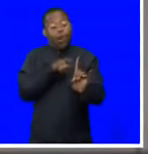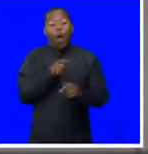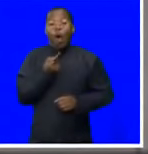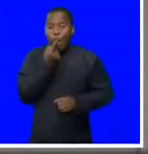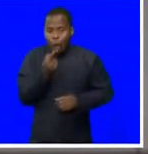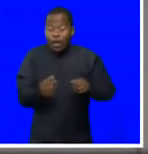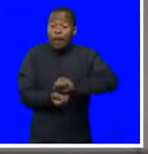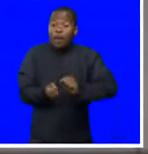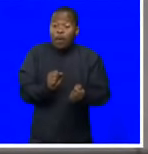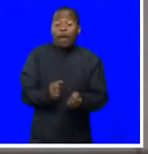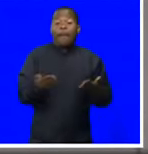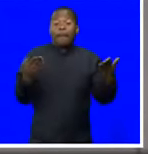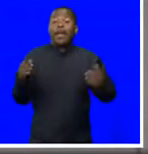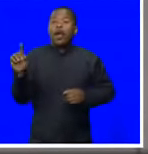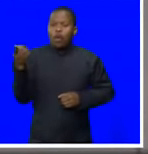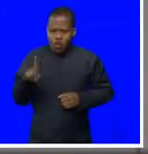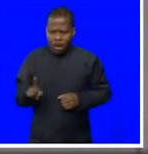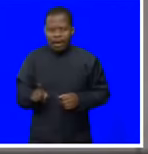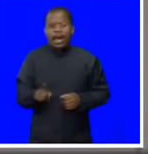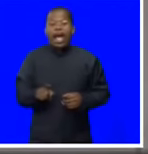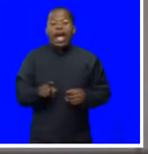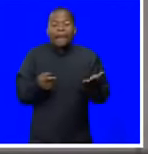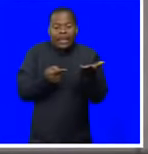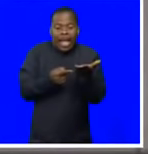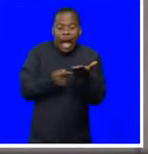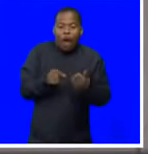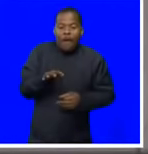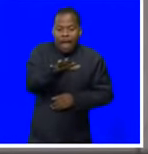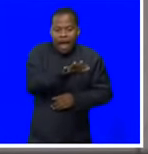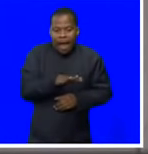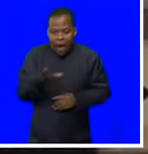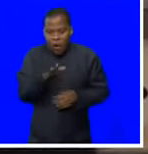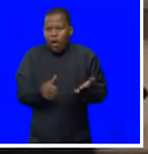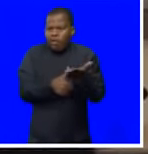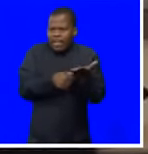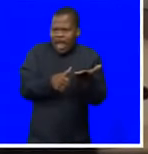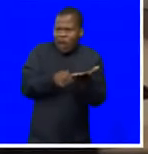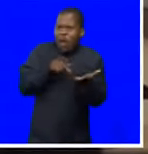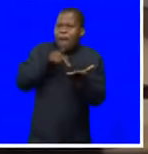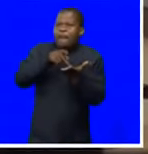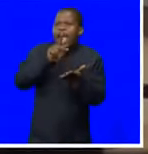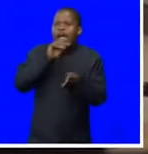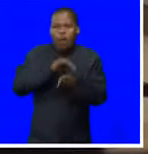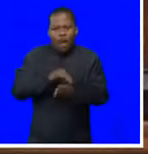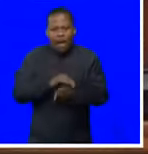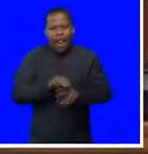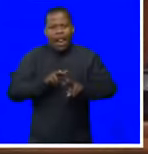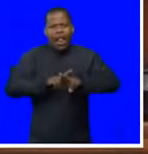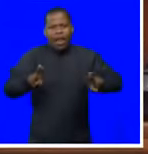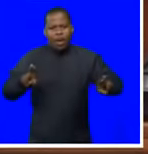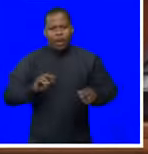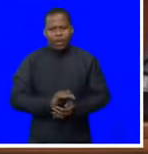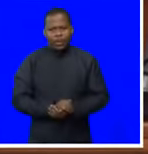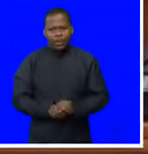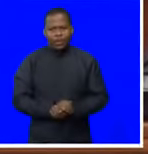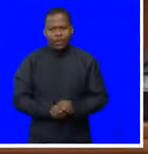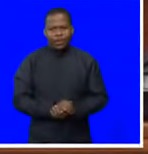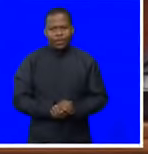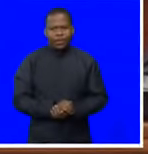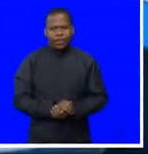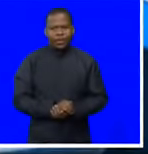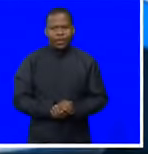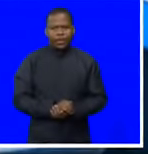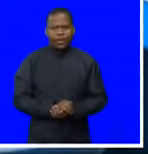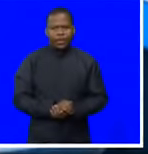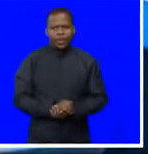ithi lelitiko solo liyachubeka nekuba nensaya yeTindzabeni tekubhadalwa kwemthelo wempahla edolobheni. Beceleti